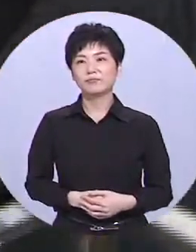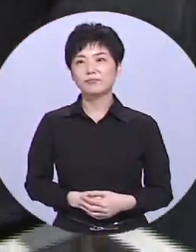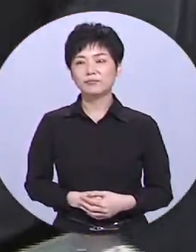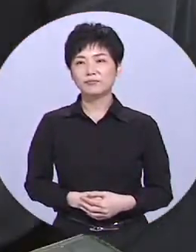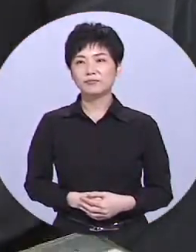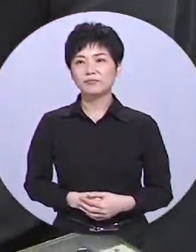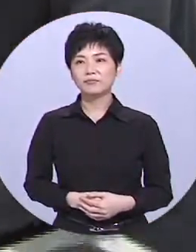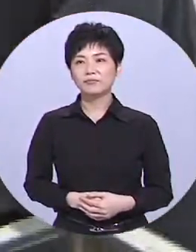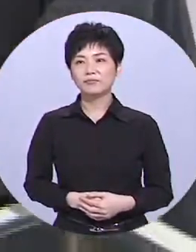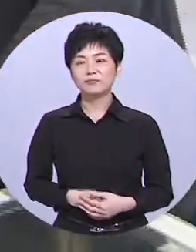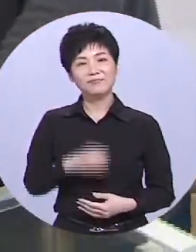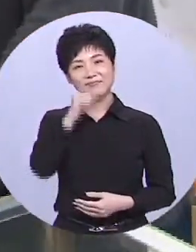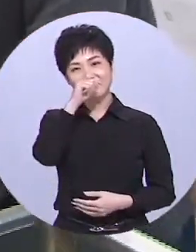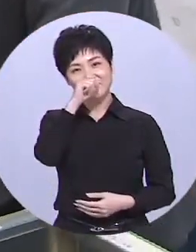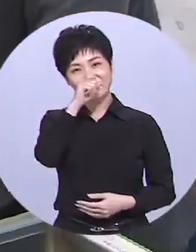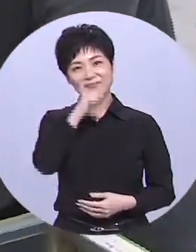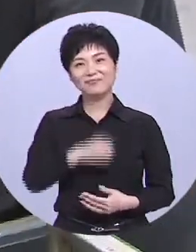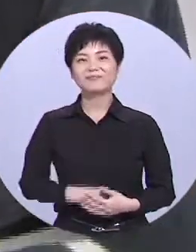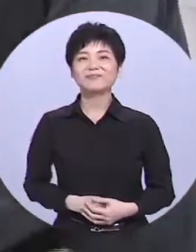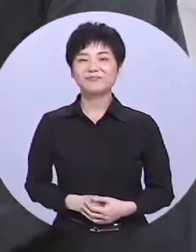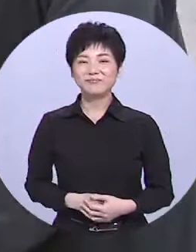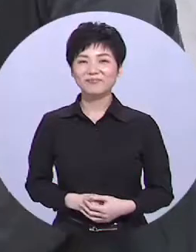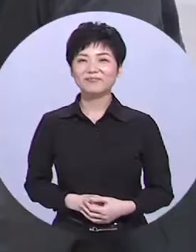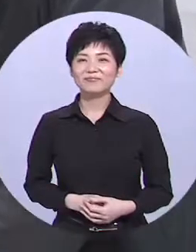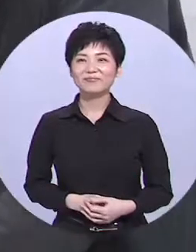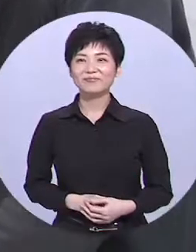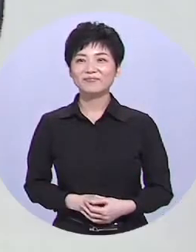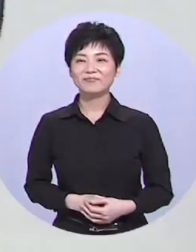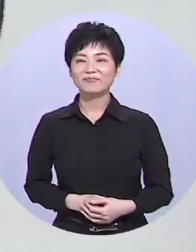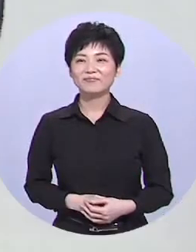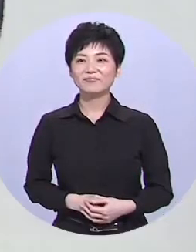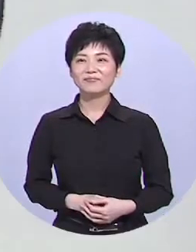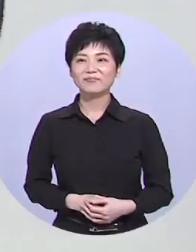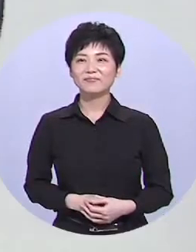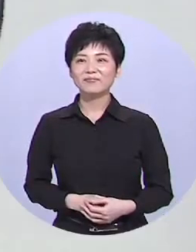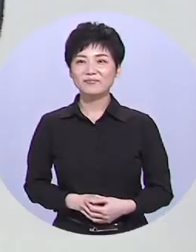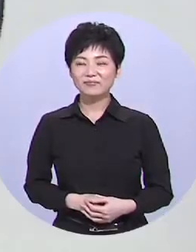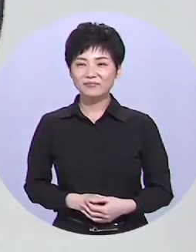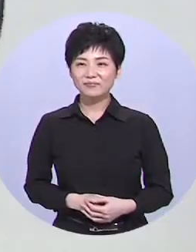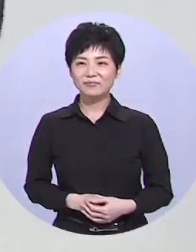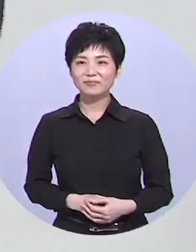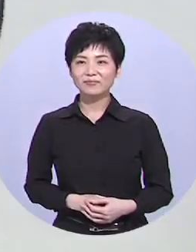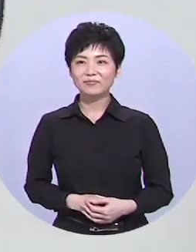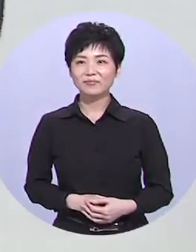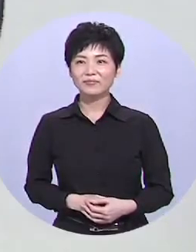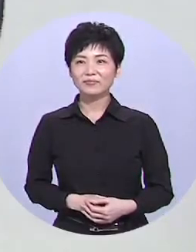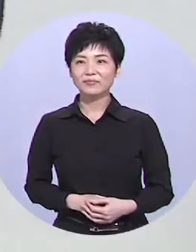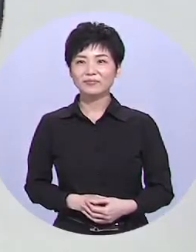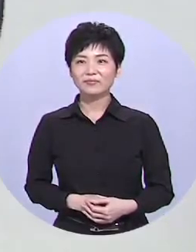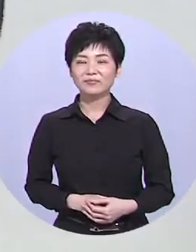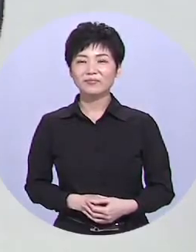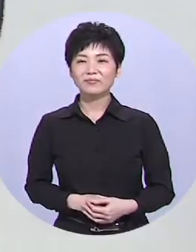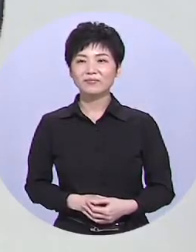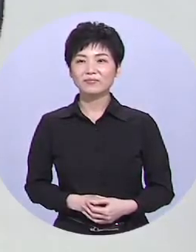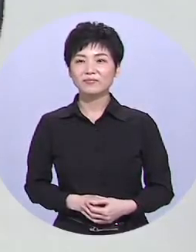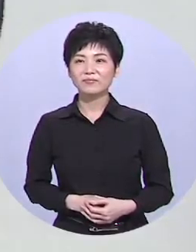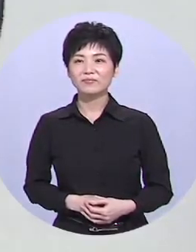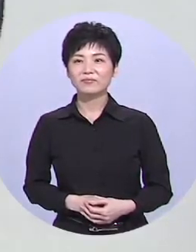あ、なんか良さそう。あ、すごい。 こちらが今回彫っていく印鑑です